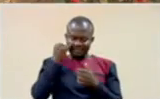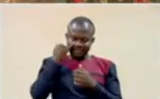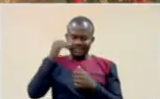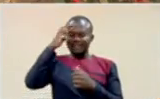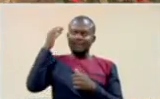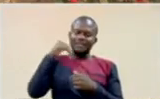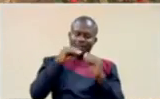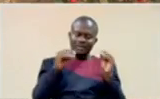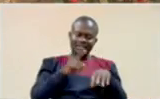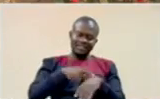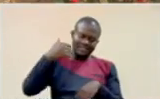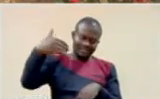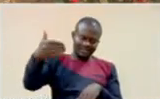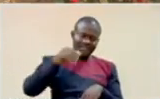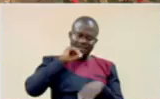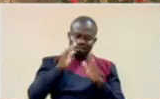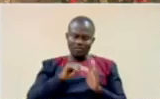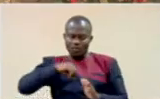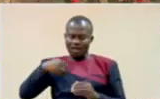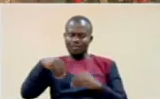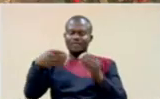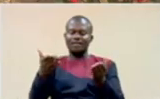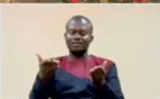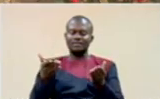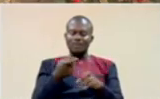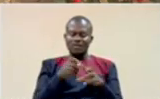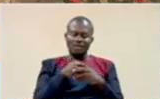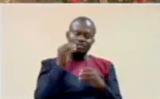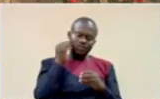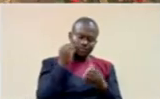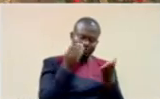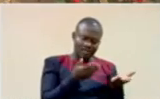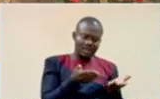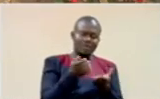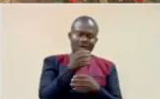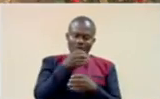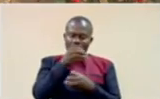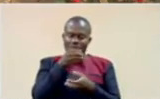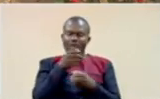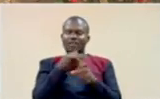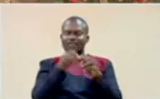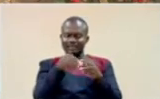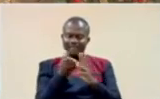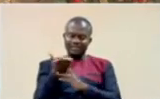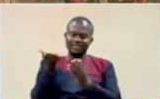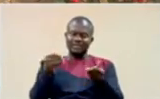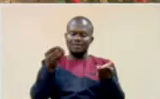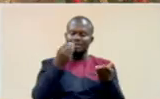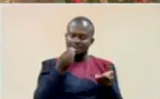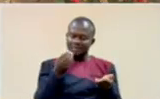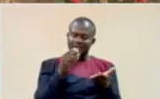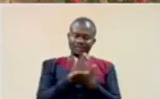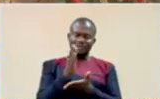kuri Noheli iteka ryose nta muntu wimanaga Noheli wavaga muri uru rugo bakaguha ikigage ugaca kuri kiriya bakakugaburira